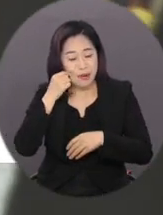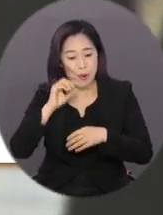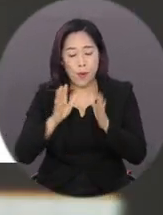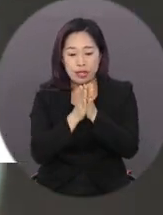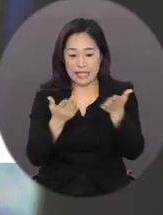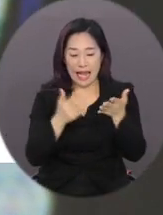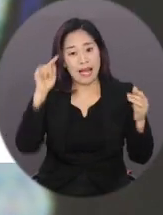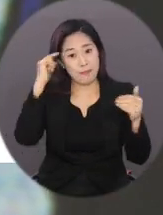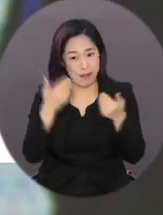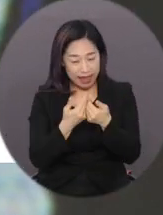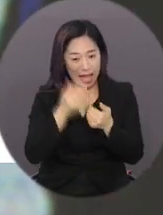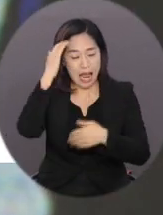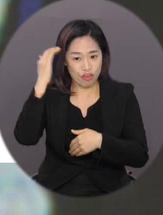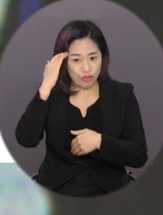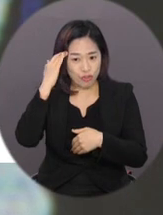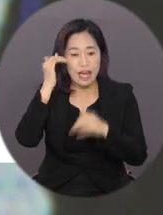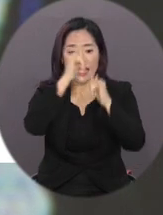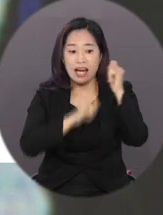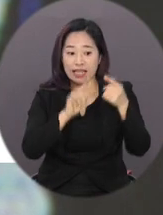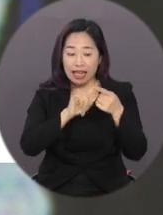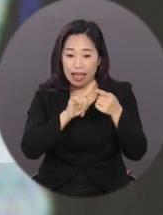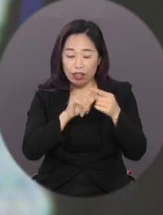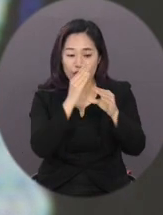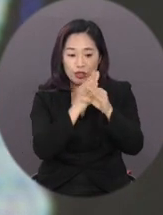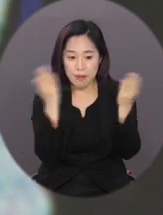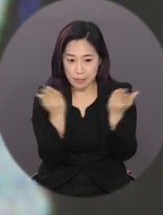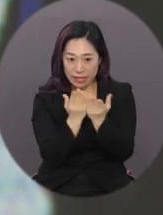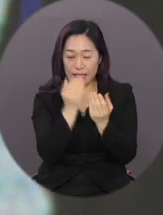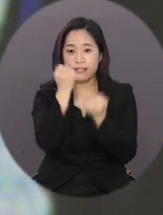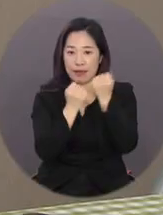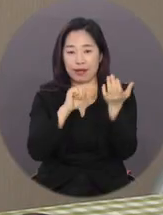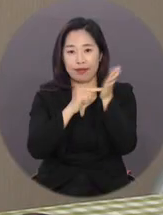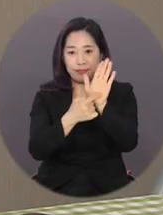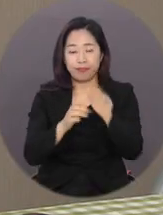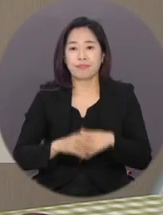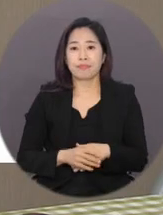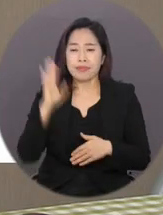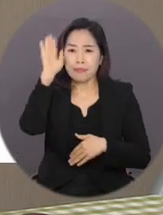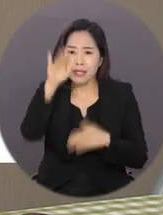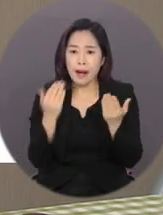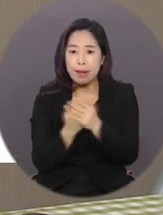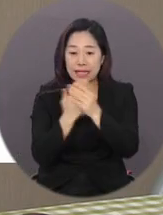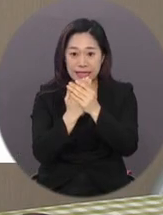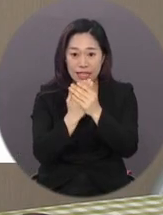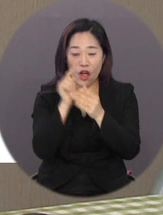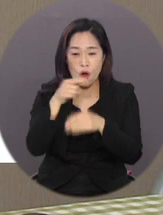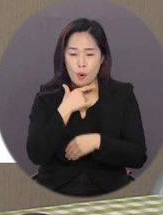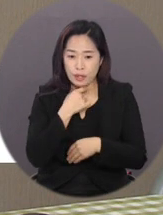한국사 교과서는 인권과 역사 화해에 초점을 맞춘 것으로 풀이된다고 설명했습니다. 어떤 미래 지향적